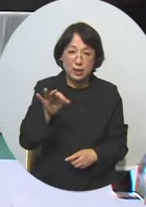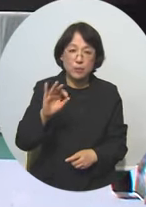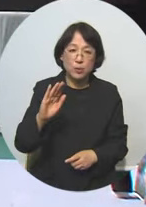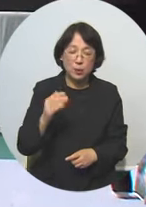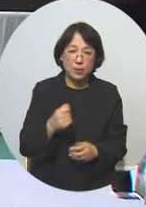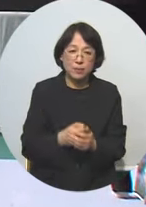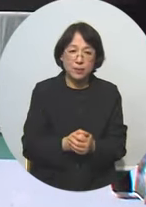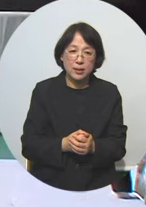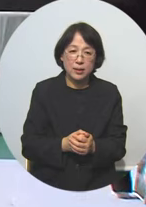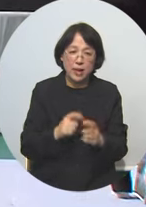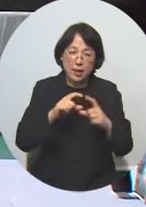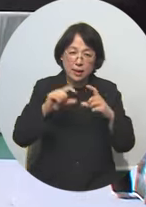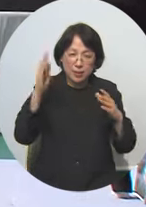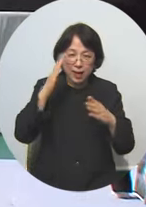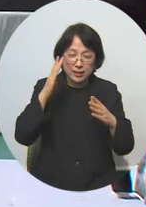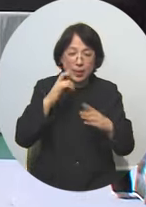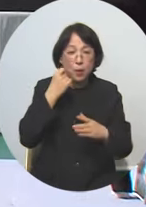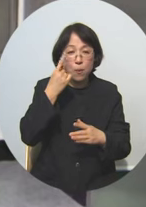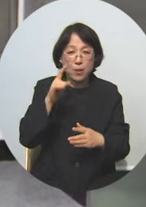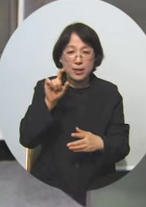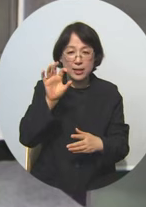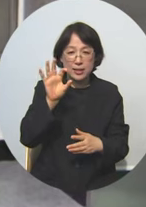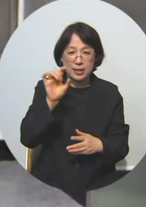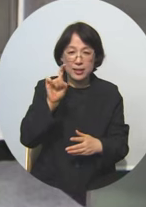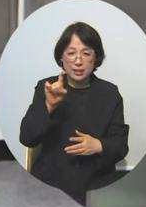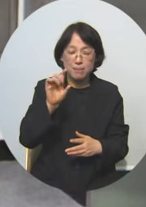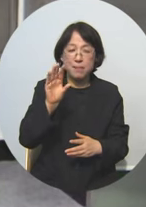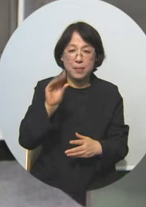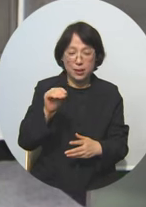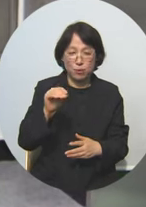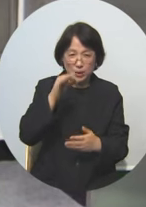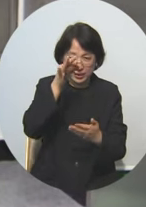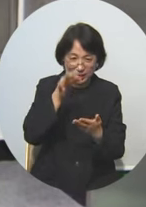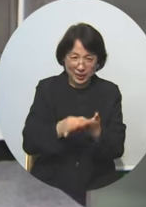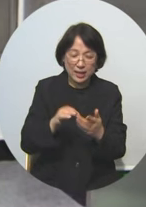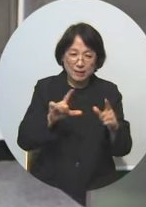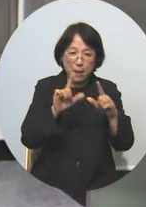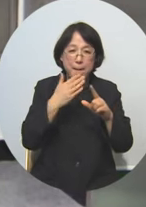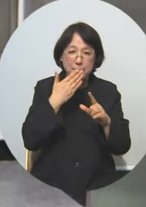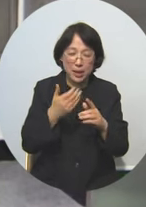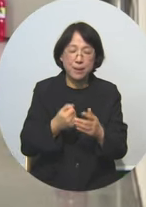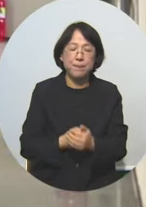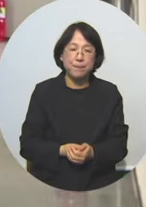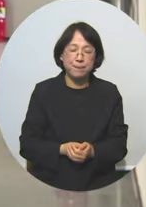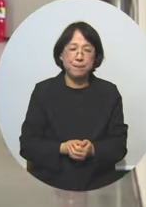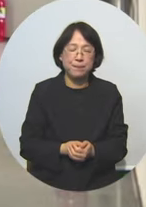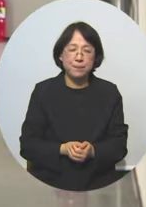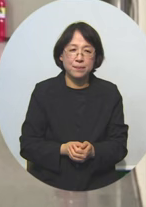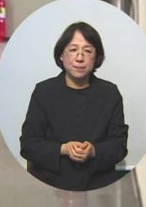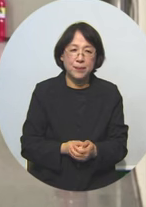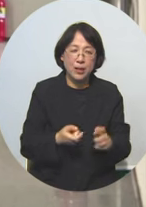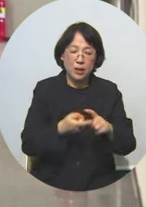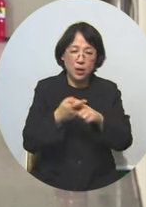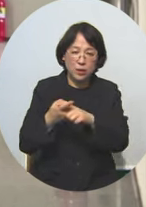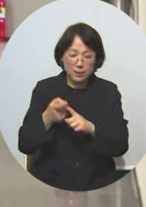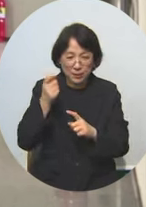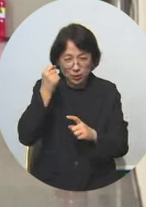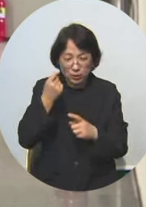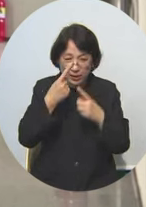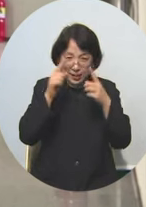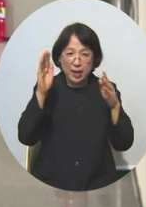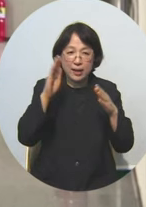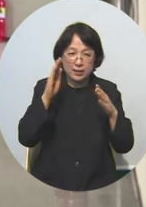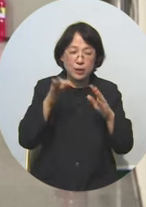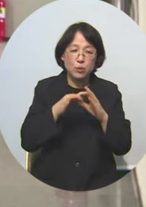달 10만 원에 거주할 수 있게 됩니다. 기존 연합기숙사가 가진 한계도 극복했습니다. 연합기숙사는 대학생이